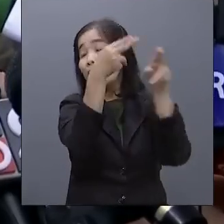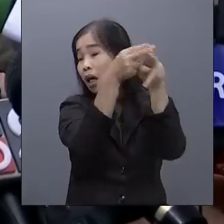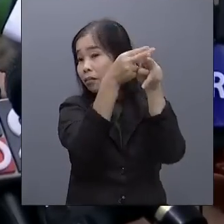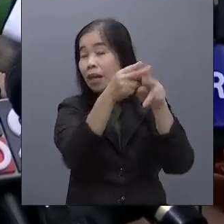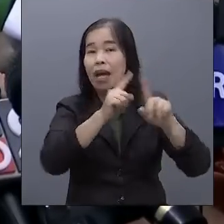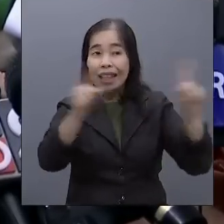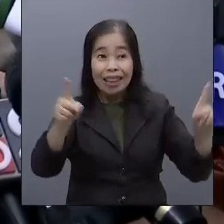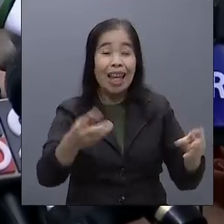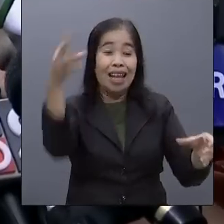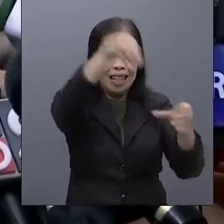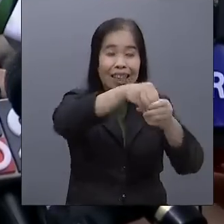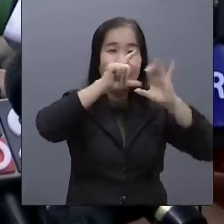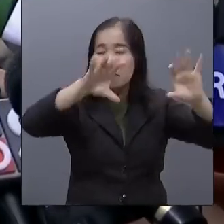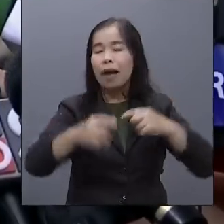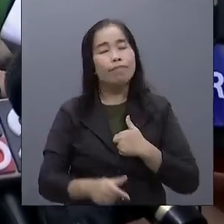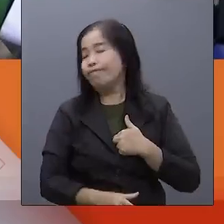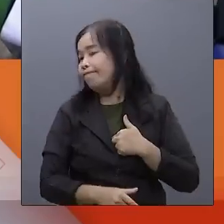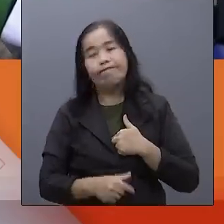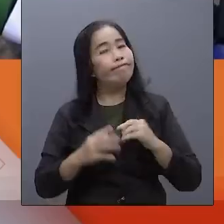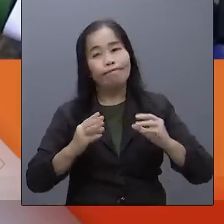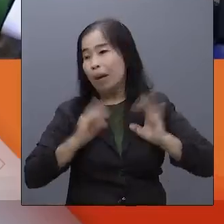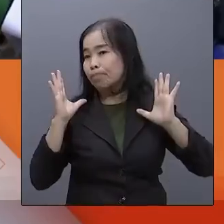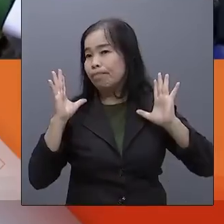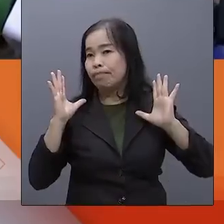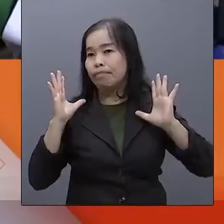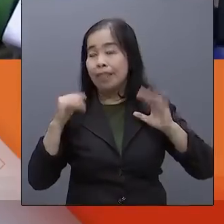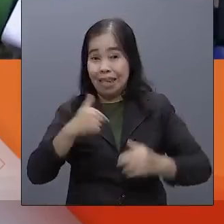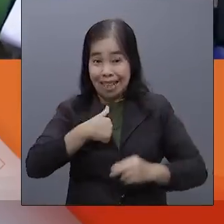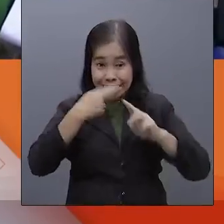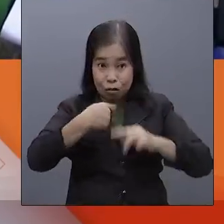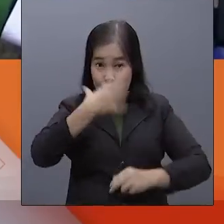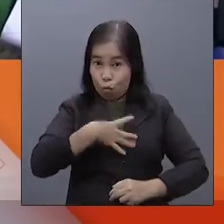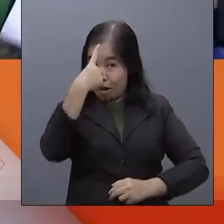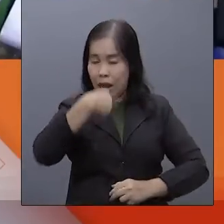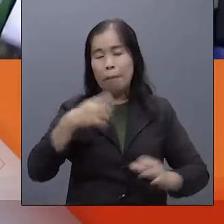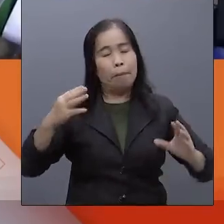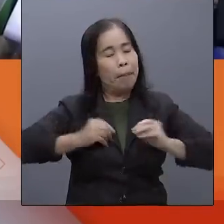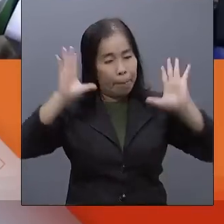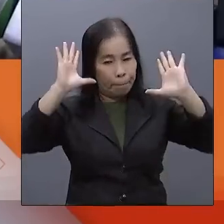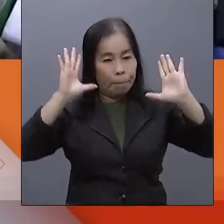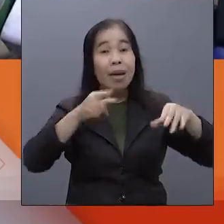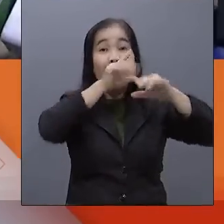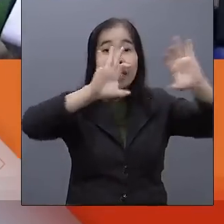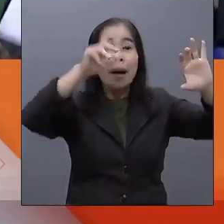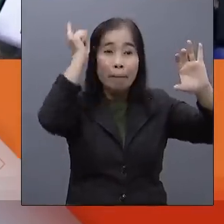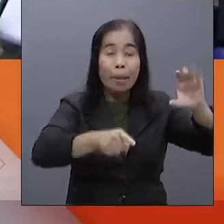แต่ว่าการจัดตั้งรัฐบาลเนี่ยสวิตช์ยืนยันว่าต้องไม่มีพรรคก้าวไกล